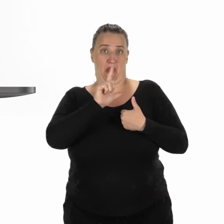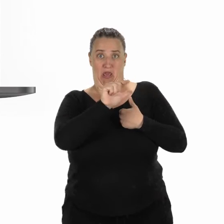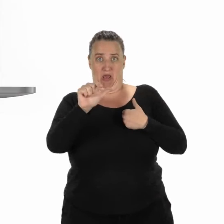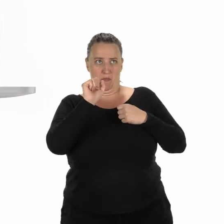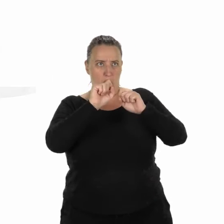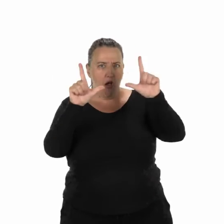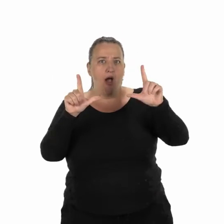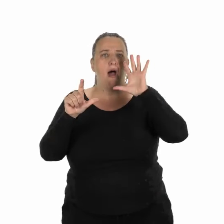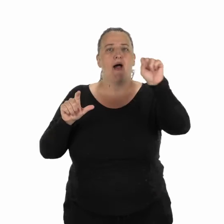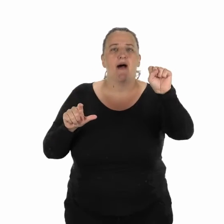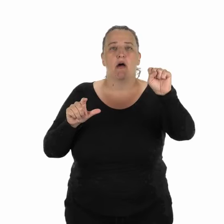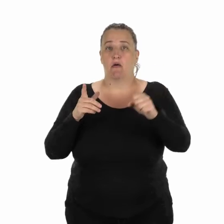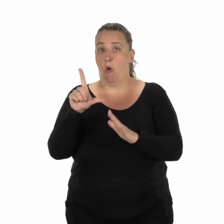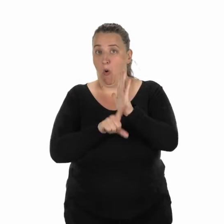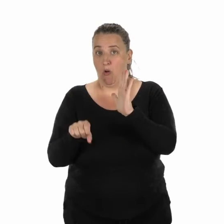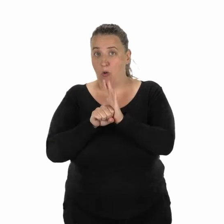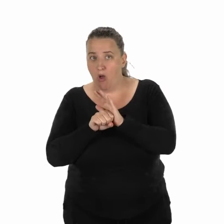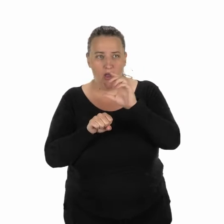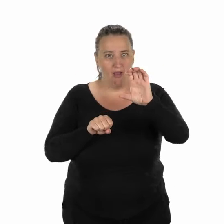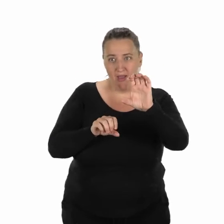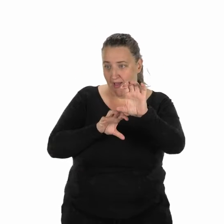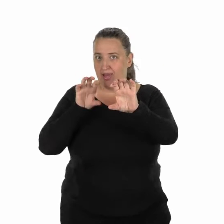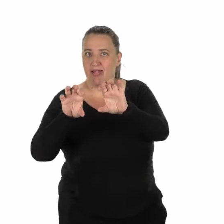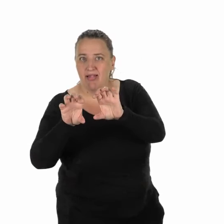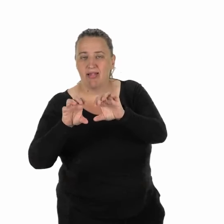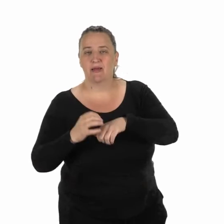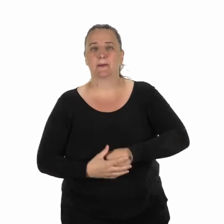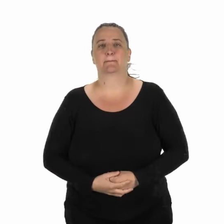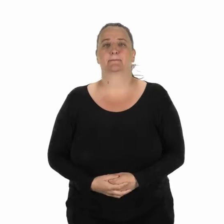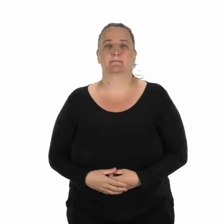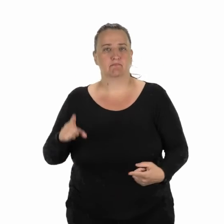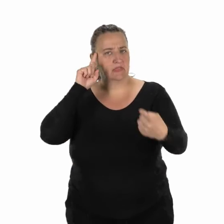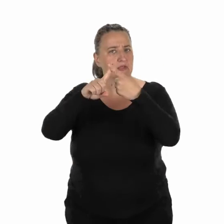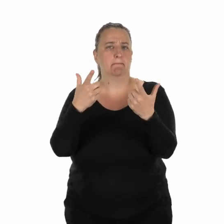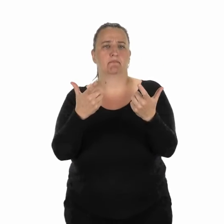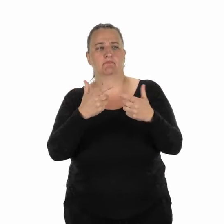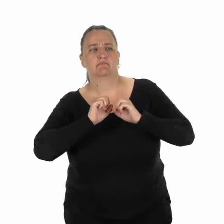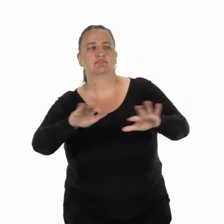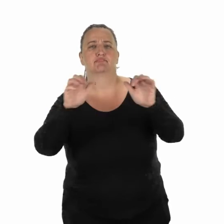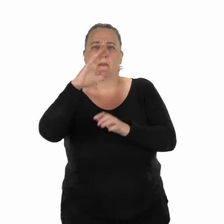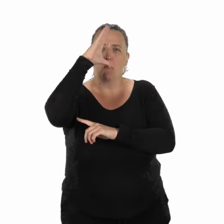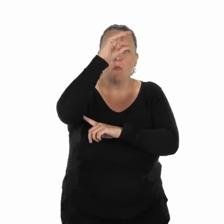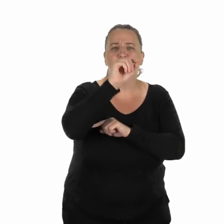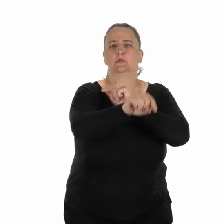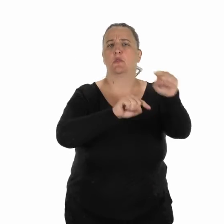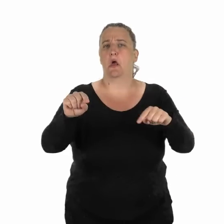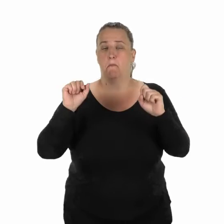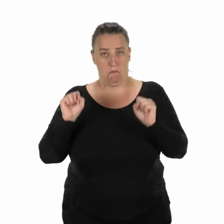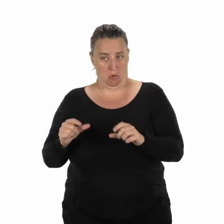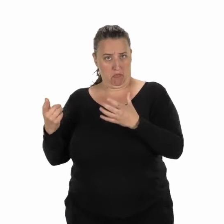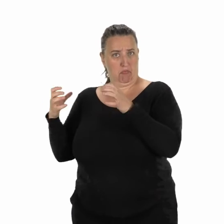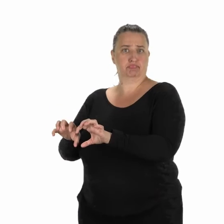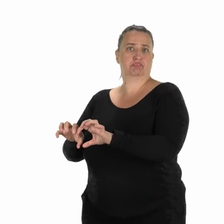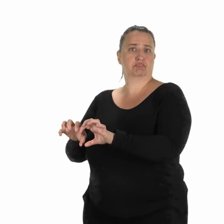Handicap. Le logo du service public de l'autonomie cohabitera avec le logo CNSA sur ses publications professionnelles et